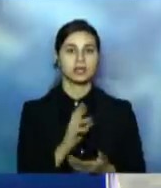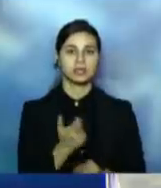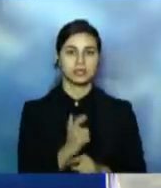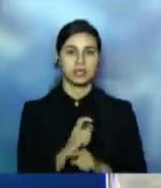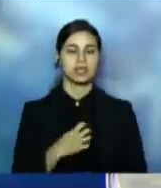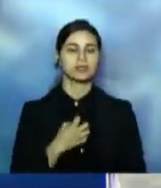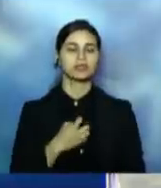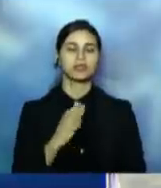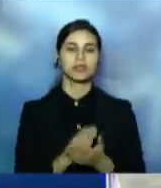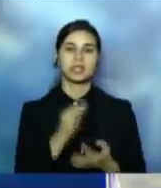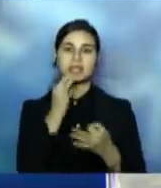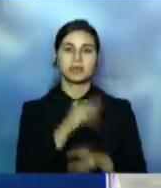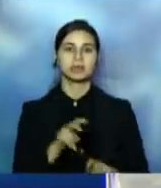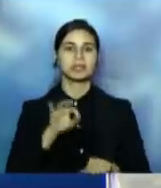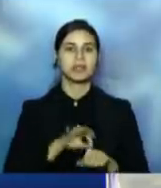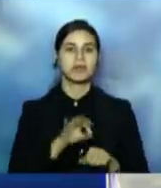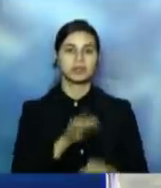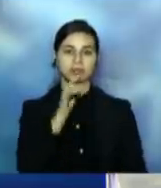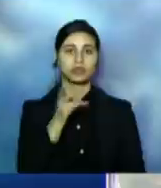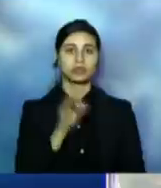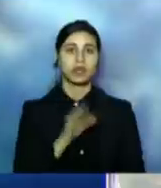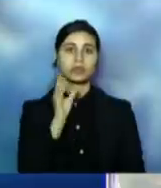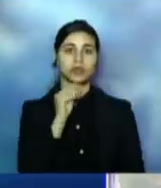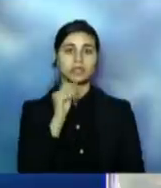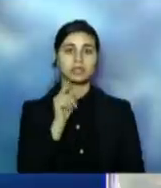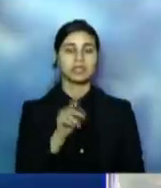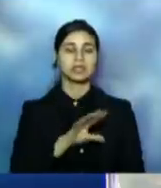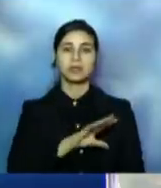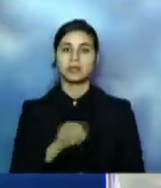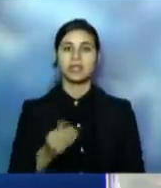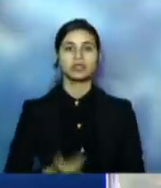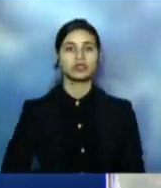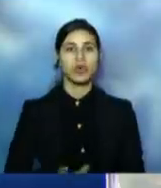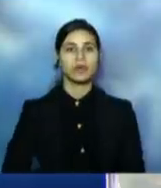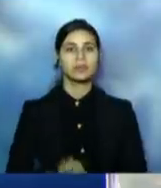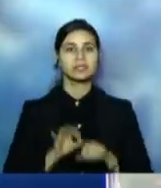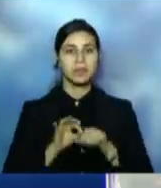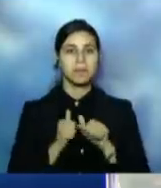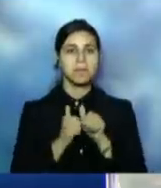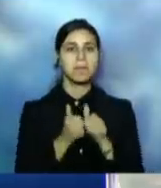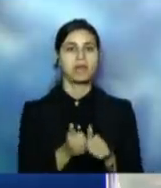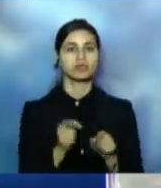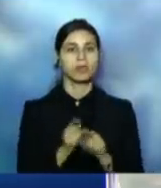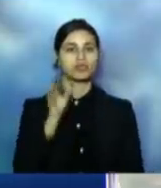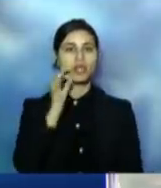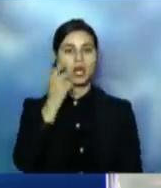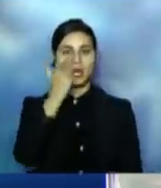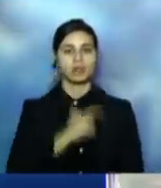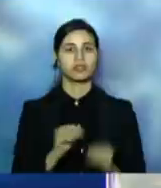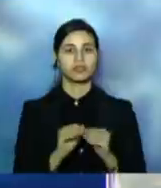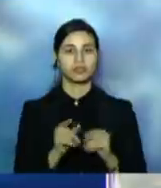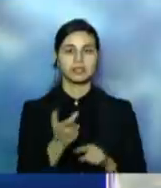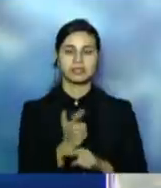ძალიან მნიშვნელოვანია ნებისმიერი დაავადების დროს, მაგრამ მაშინ როდესაც მთელი ცხოვრების მეგზურია შაქრიანი დიაბეტი ტიპი 1, ეს